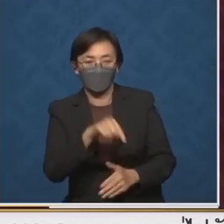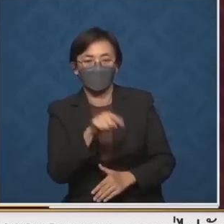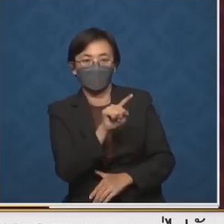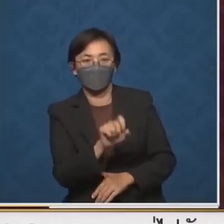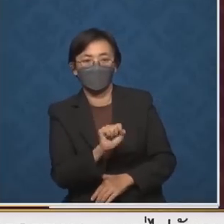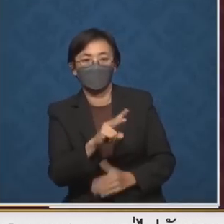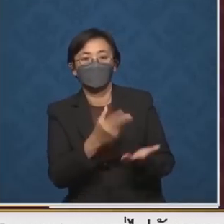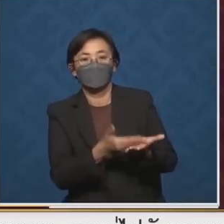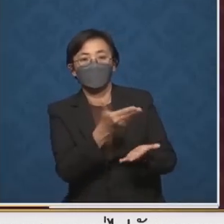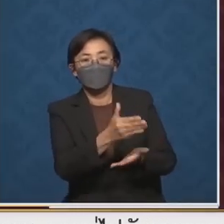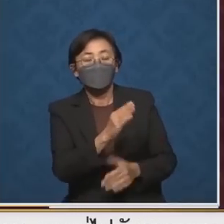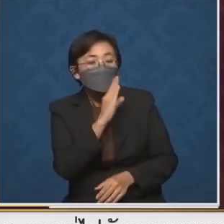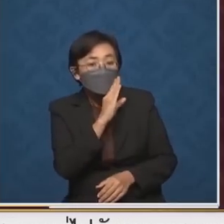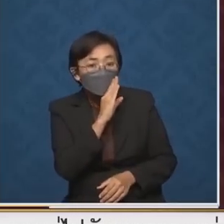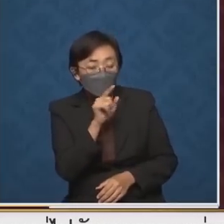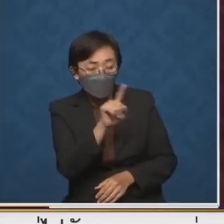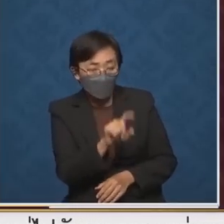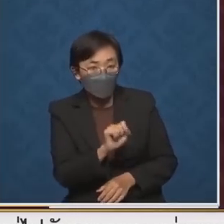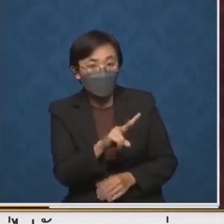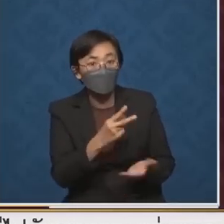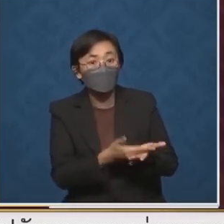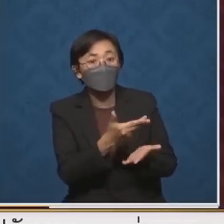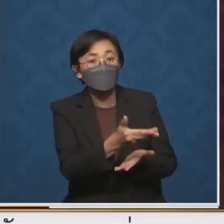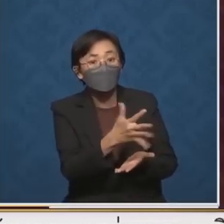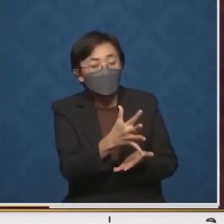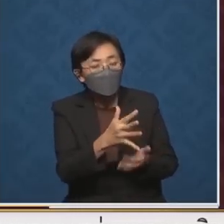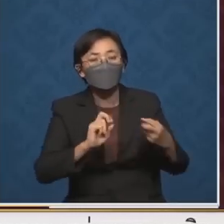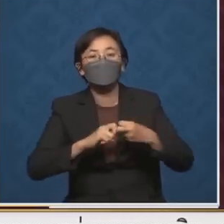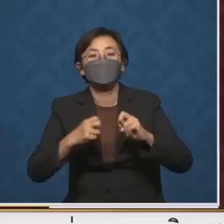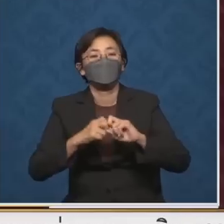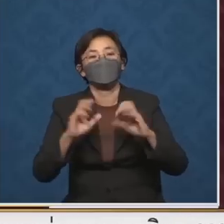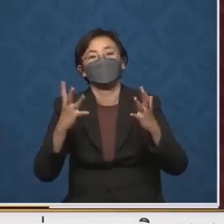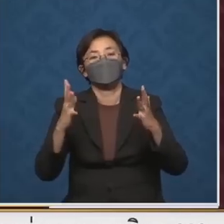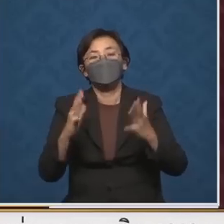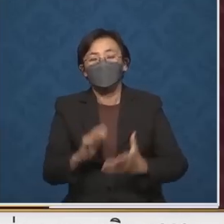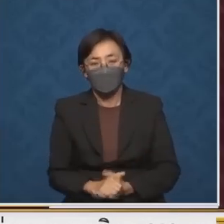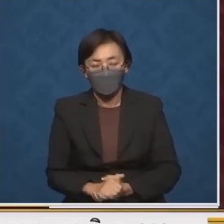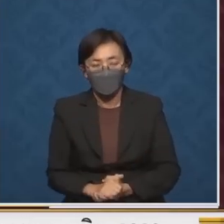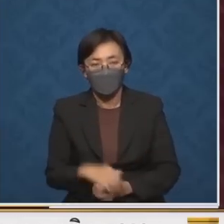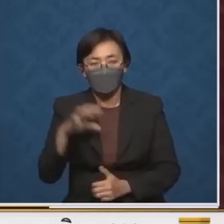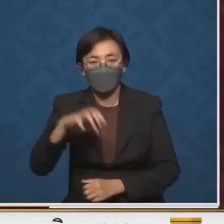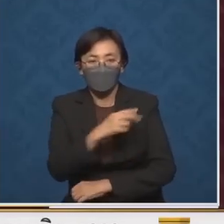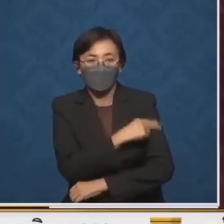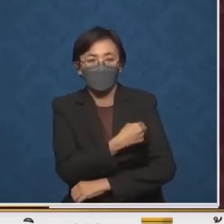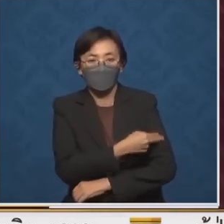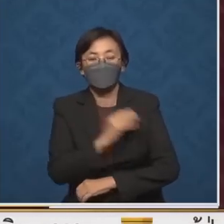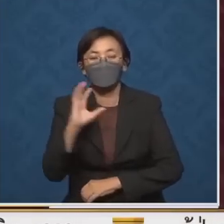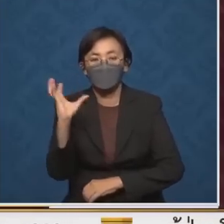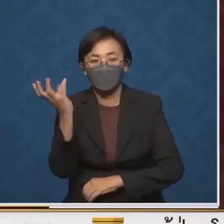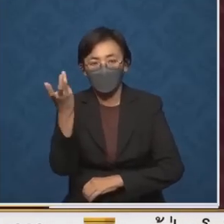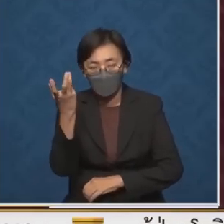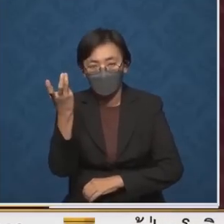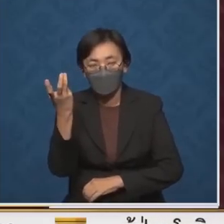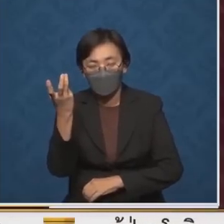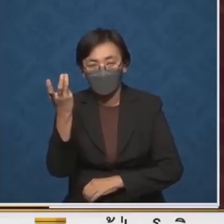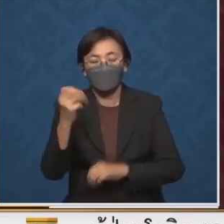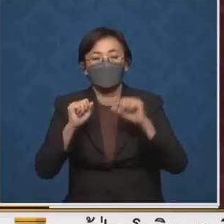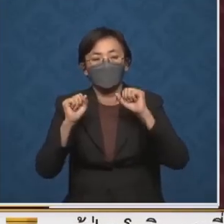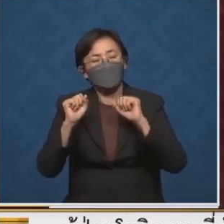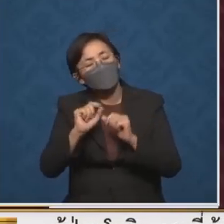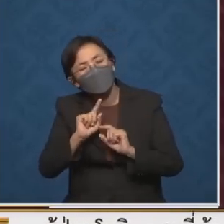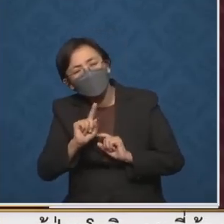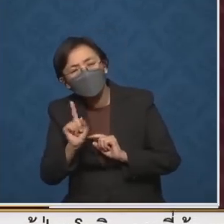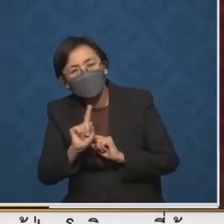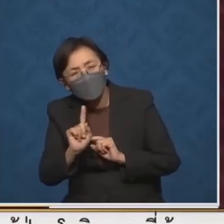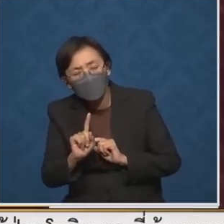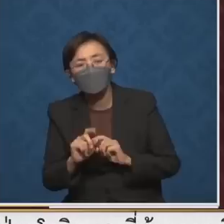ถ้คุไมตัดสนใจเอา Sinovac จะไม่เกิดปัหาเรื่องนี้ขึนมาเลยองค์การอนามยโกก็มีการออกมาให้ความเห็นวาระวั